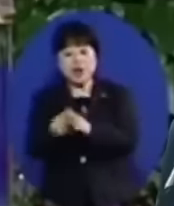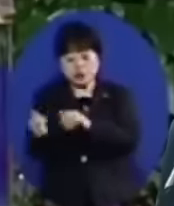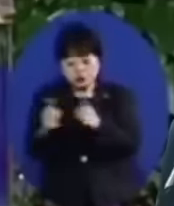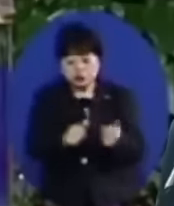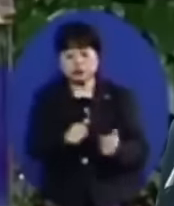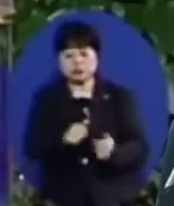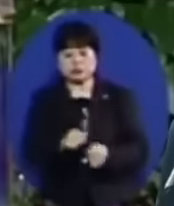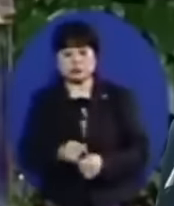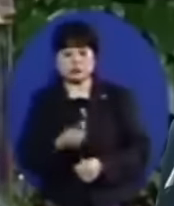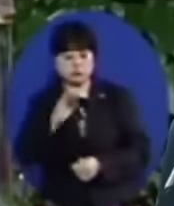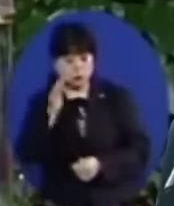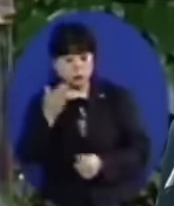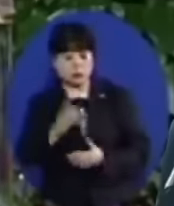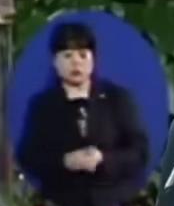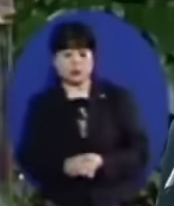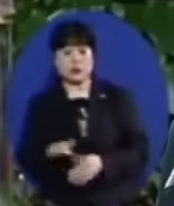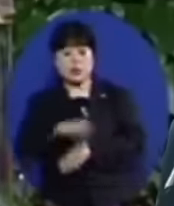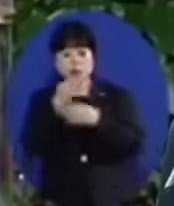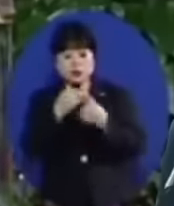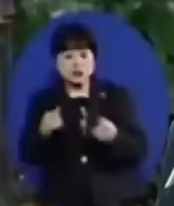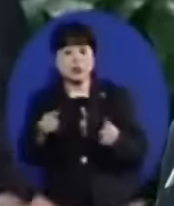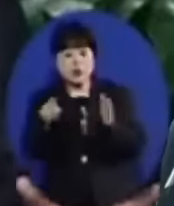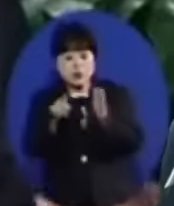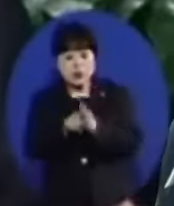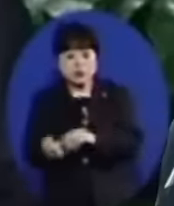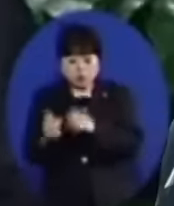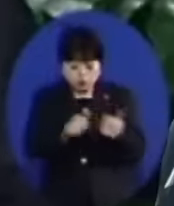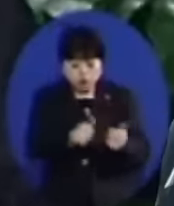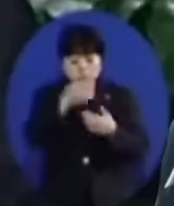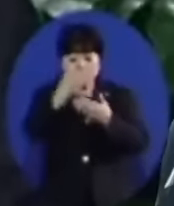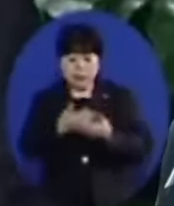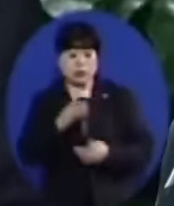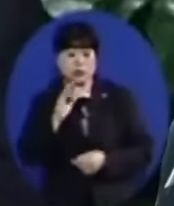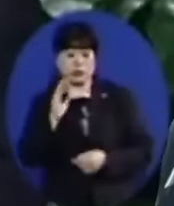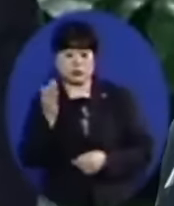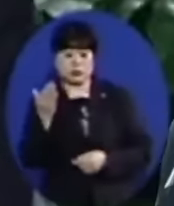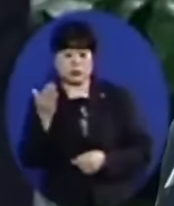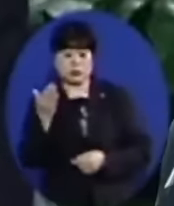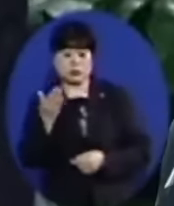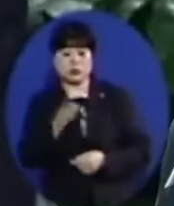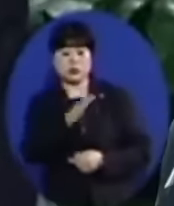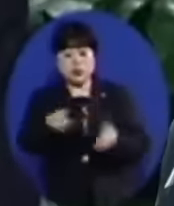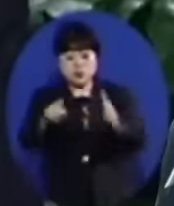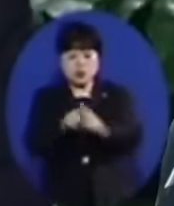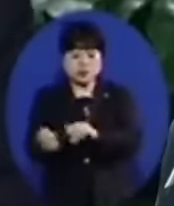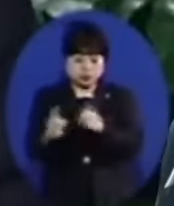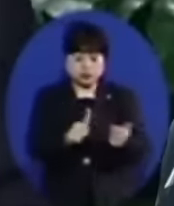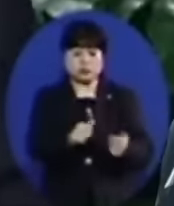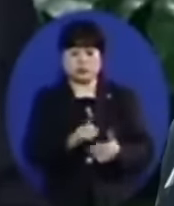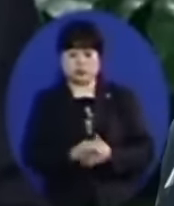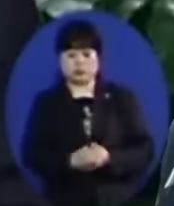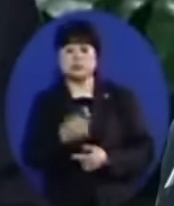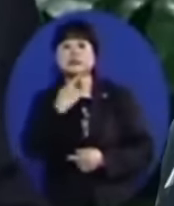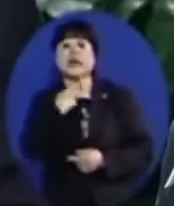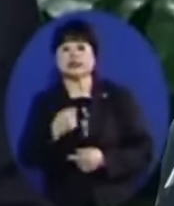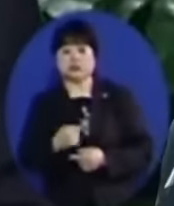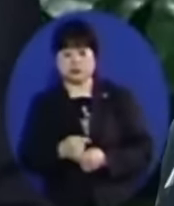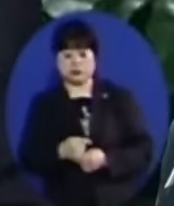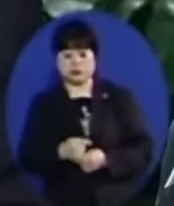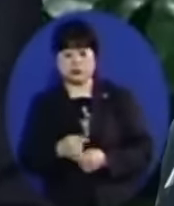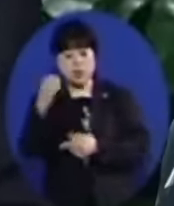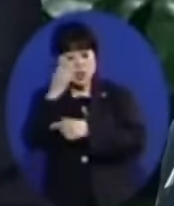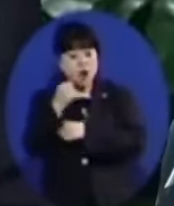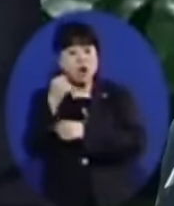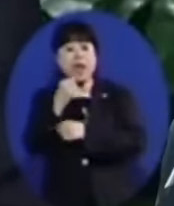맛보려 합니다. 모든 사람을 위하여 죽음을 맛보았습니다. 우리 위해서 죽음을 맛보았습니다. 그